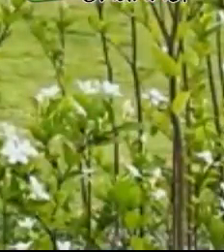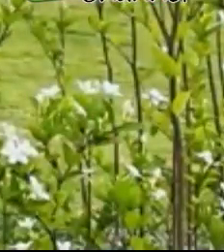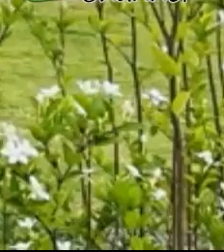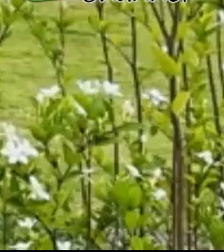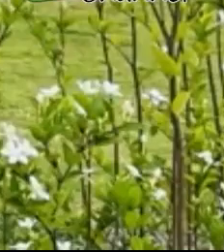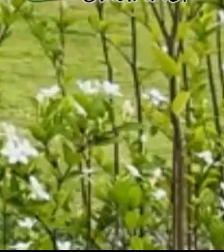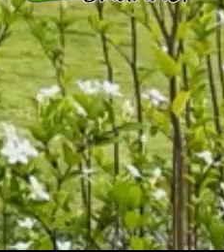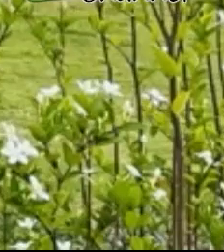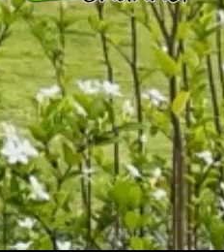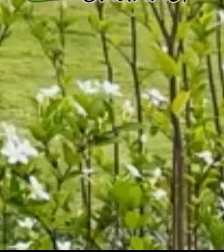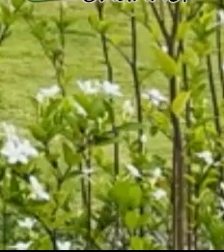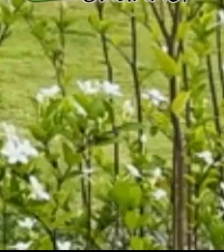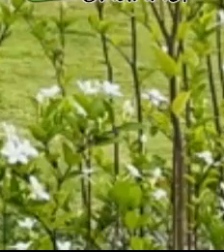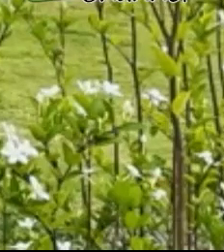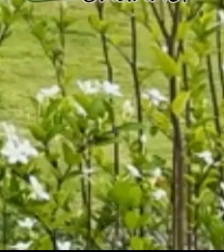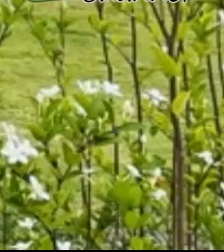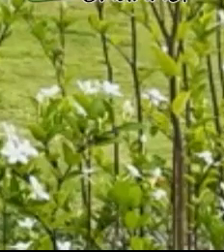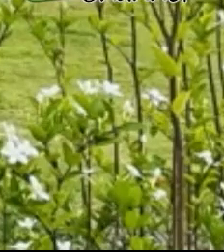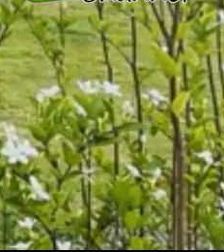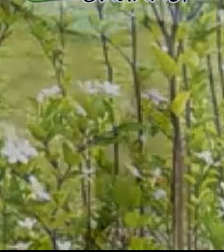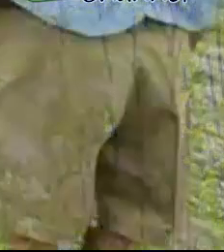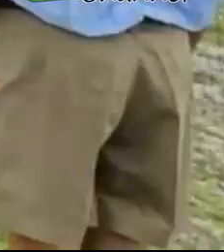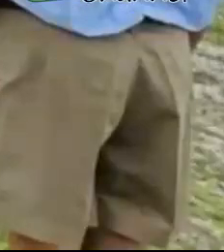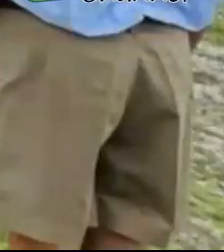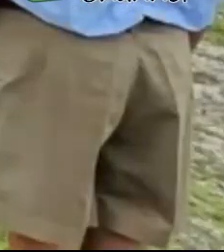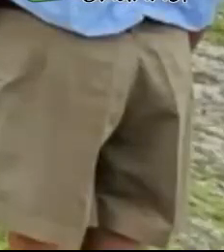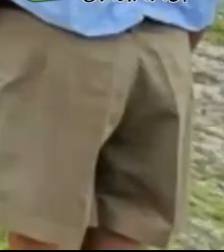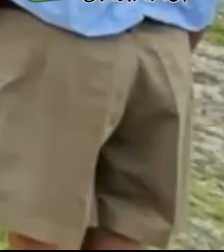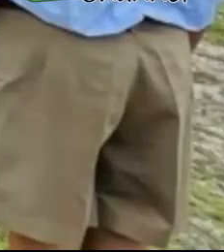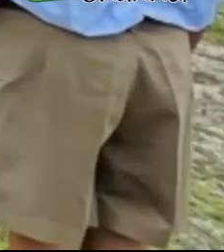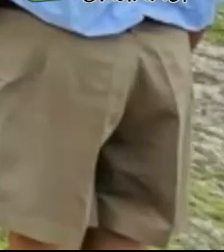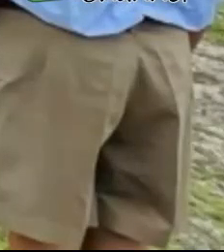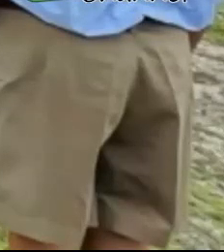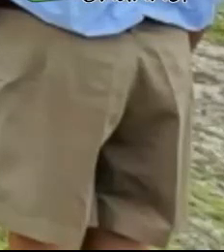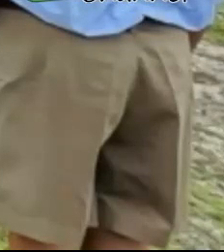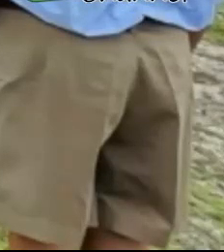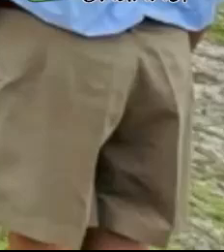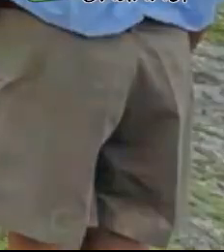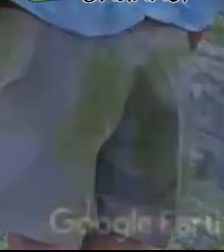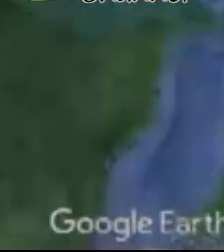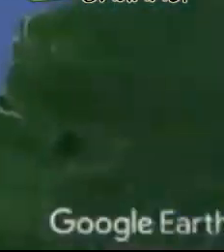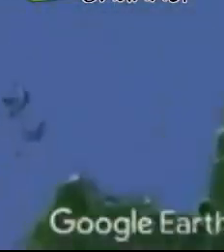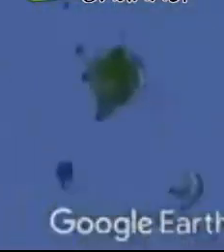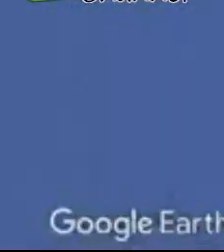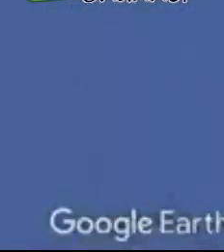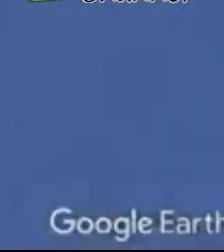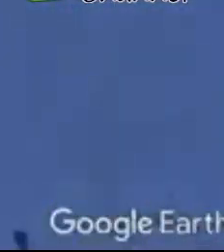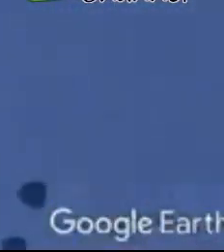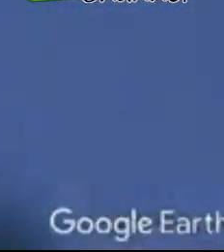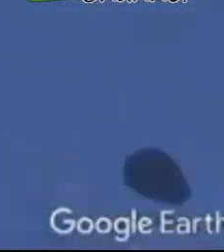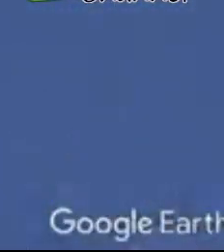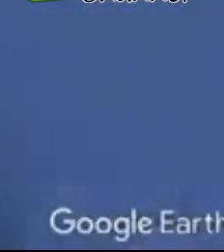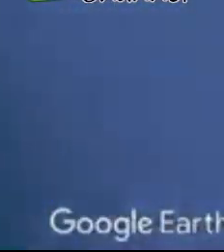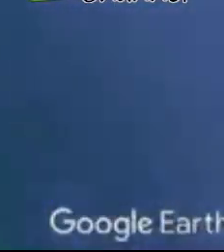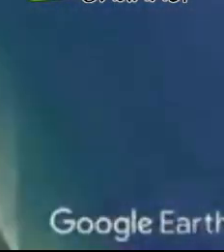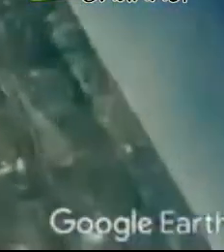โรงเรียนบ้านท่าข้ามเป็นโรงเรียนขนาดกลางสังกัดสำนักงานเขตพื้นที่การศึกษาประถมศึกษาปัตตานีเขต1ตั้งอยู่ต